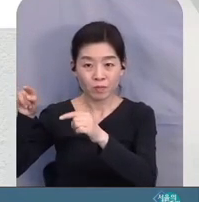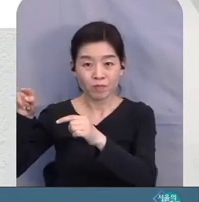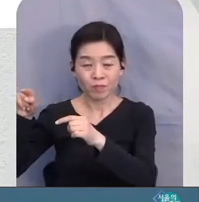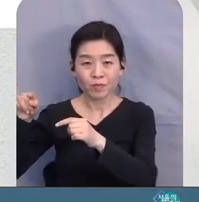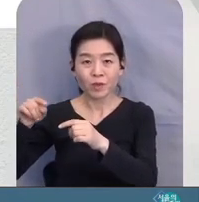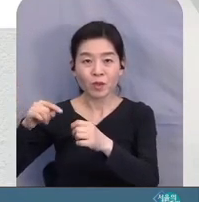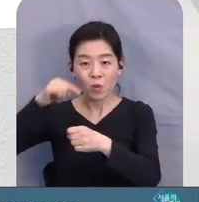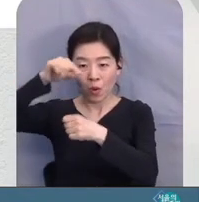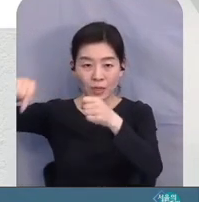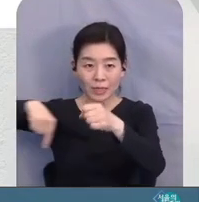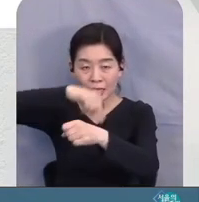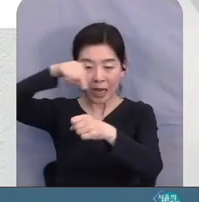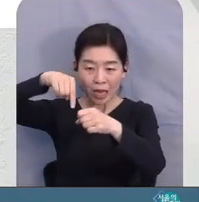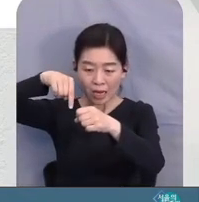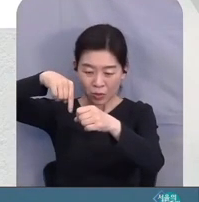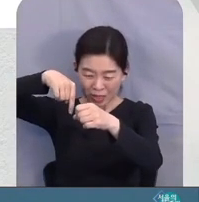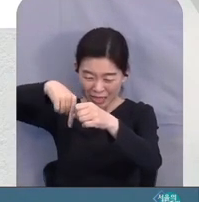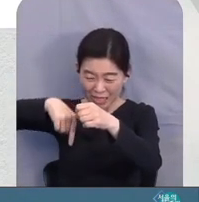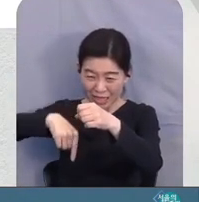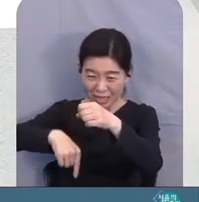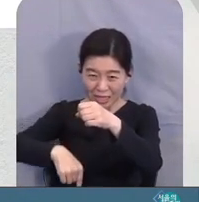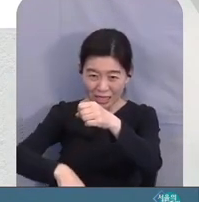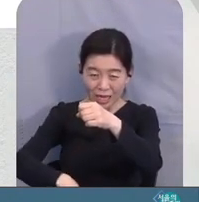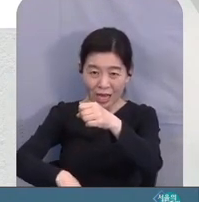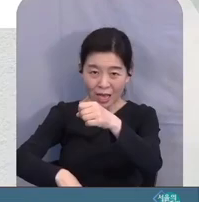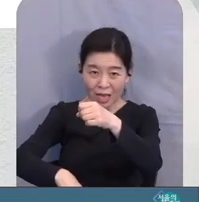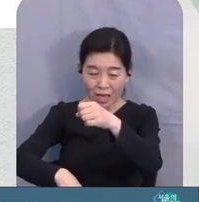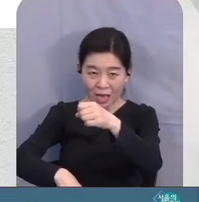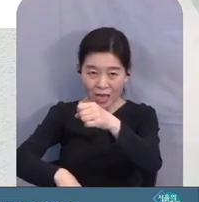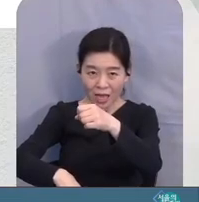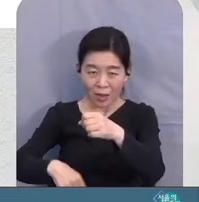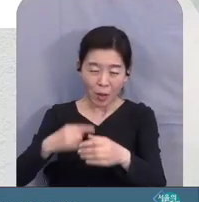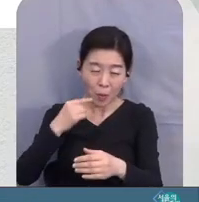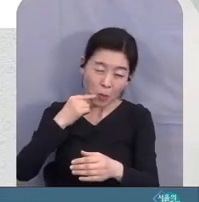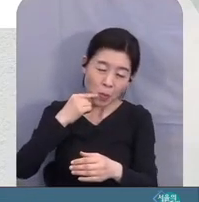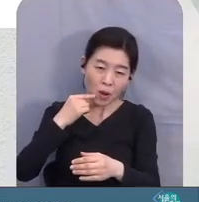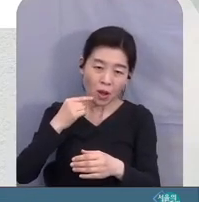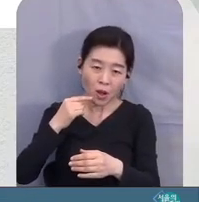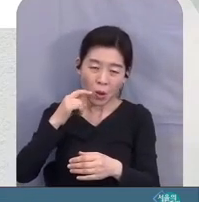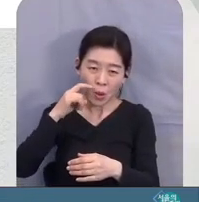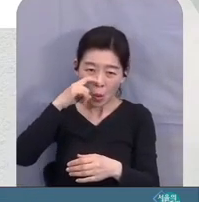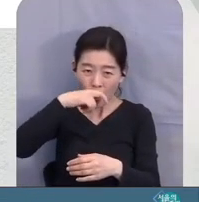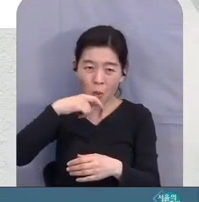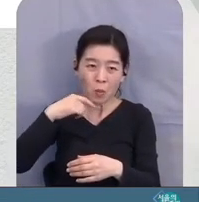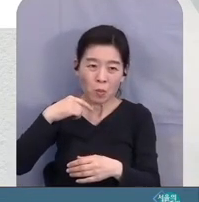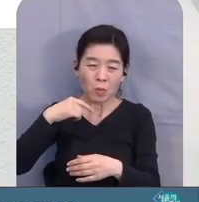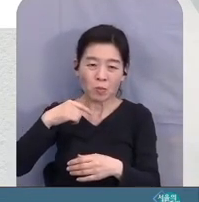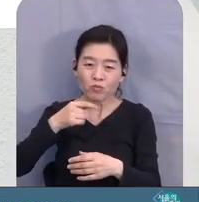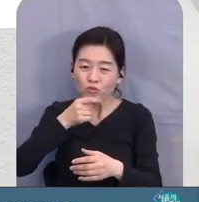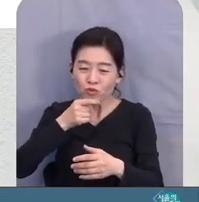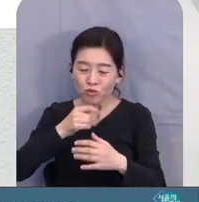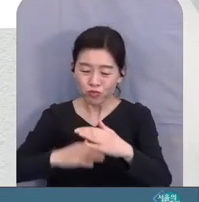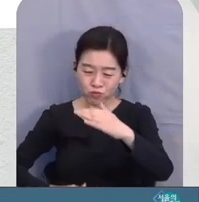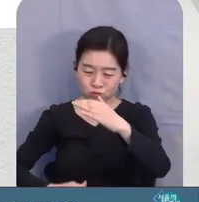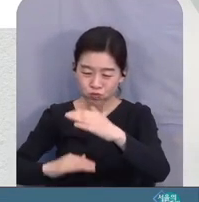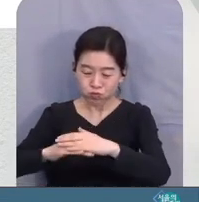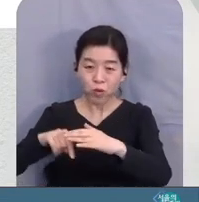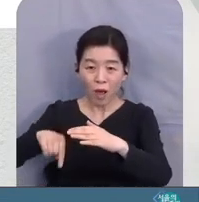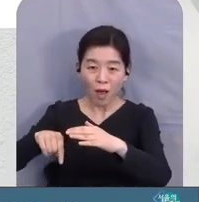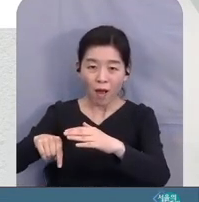원자로의 지하에 보면 방사능에 오염된 물이 잔뜩 있죠.